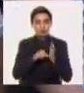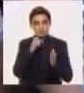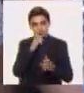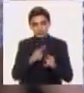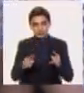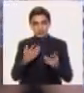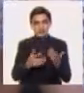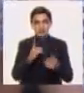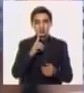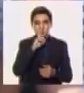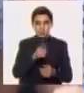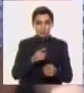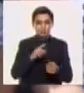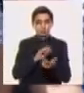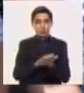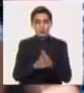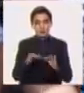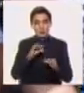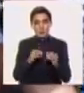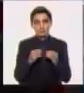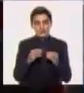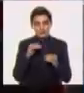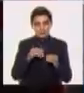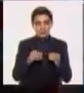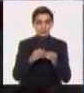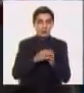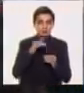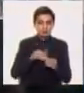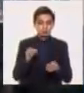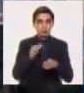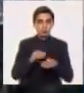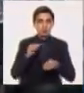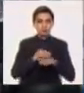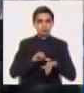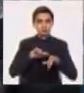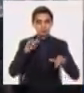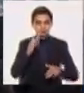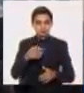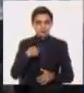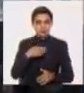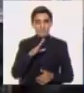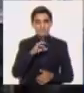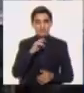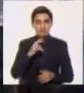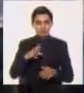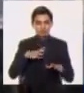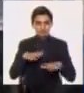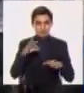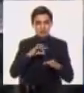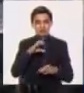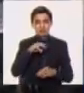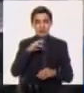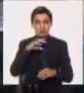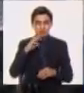бір жылда договор өзгеріп тұрады. Сол кезде 10 мыңнан 15 мыңнан қоса береді. У нас статус рынка, а у нас цена как идет за